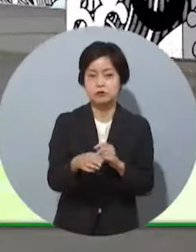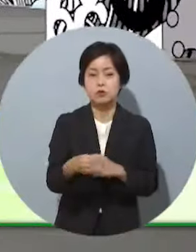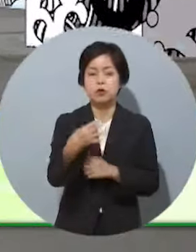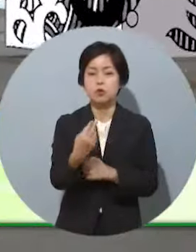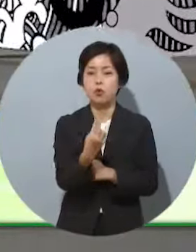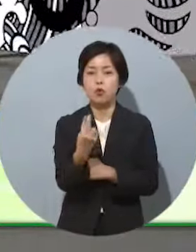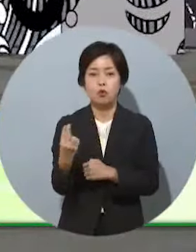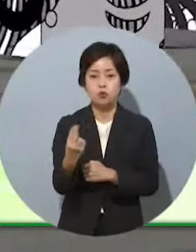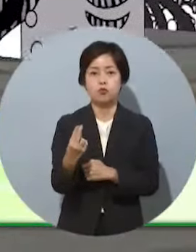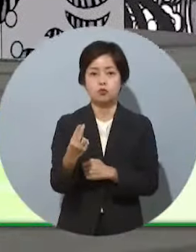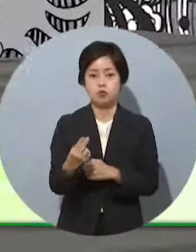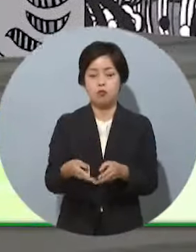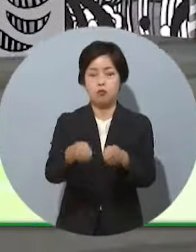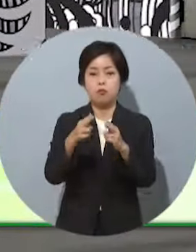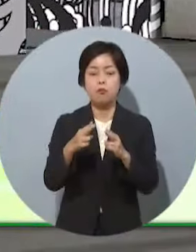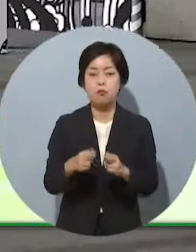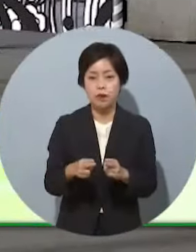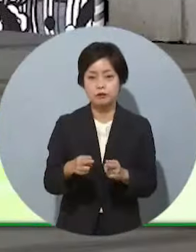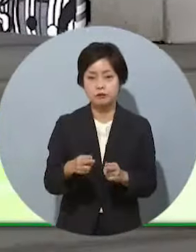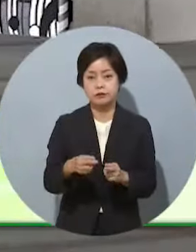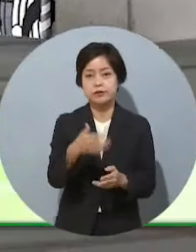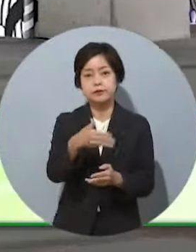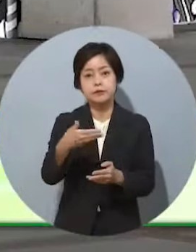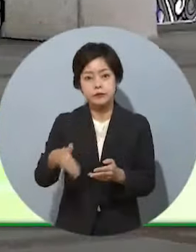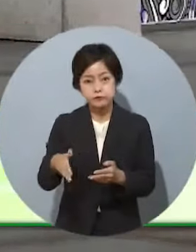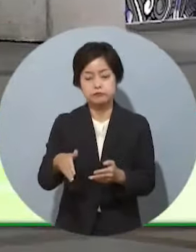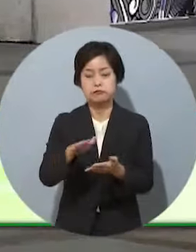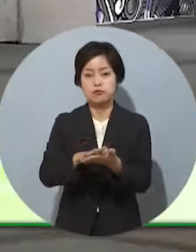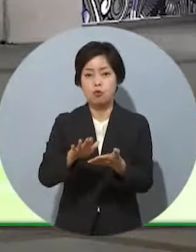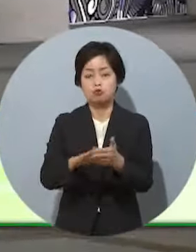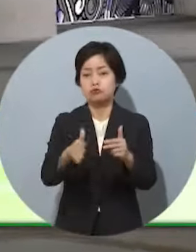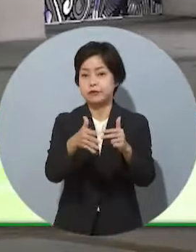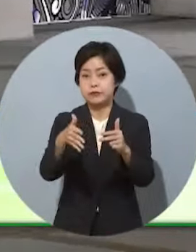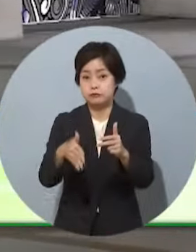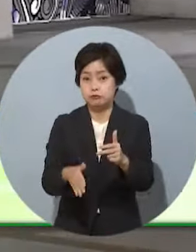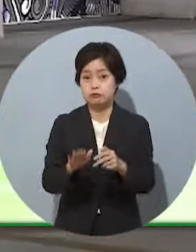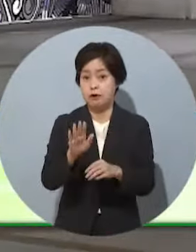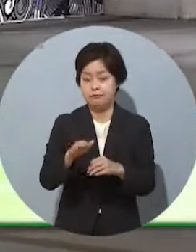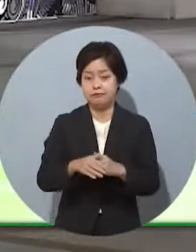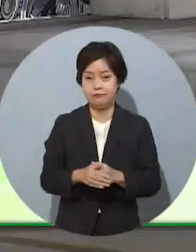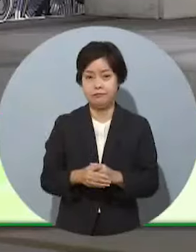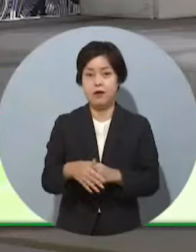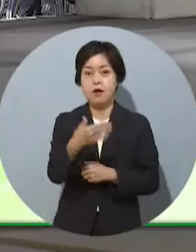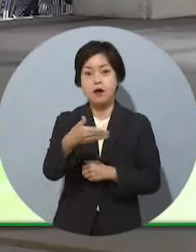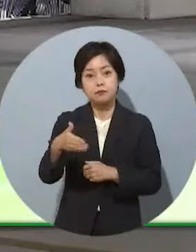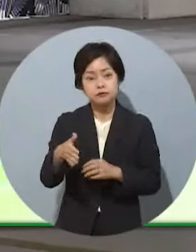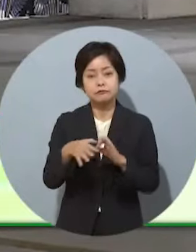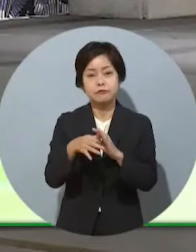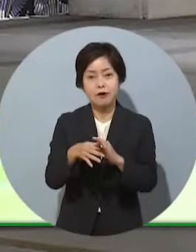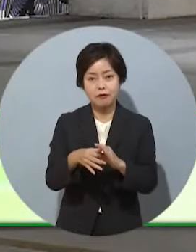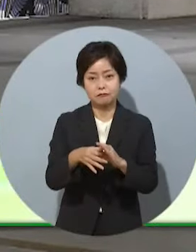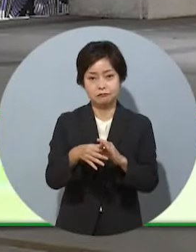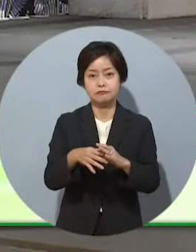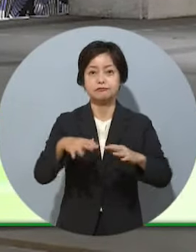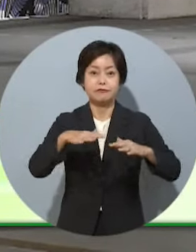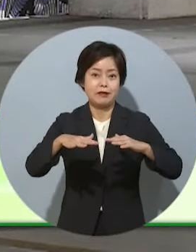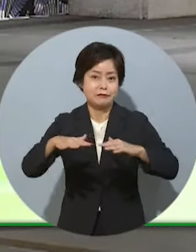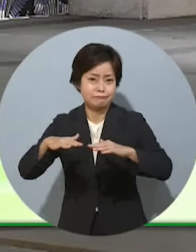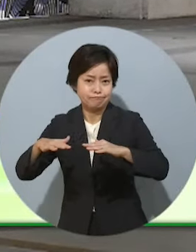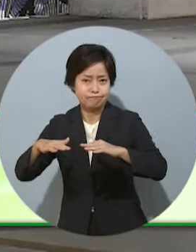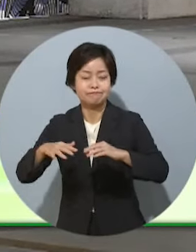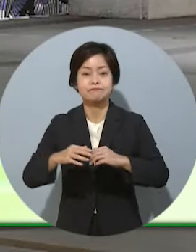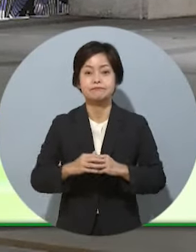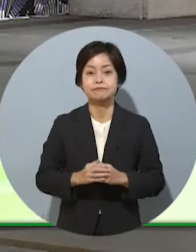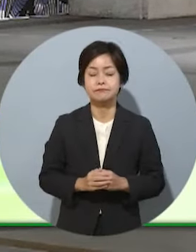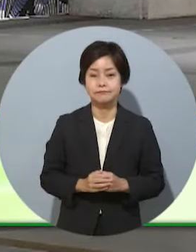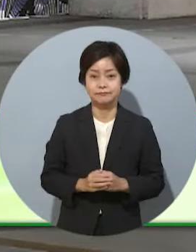橋浄水場の水底だったことに着想し、水に関するさまざまな文様を組み合わせた作品です